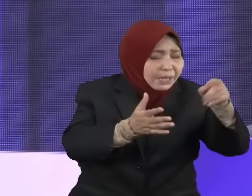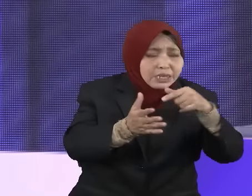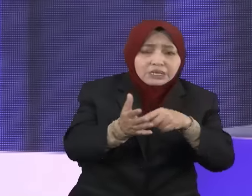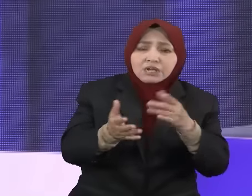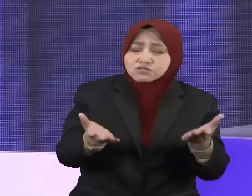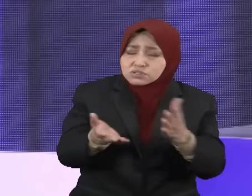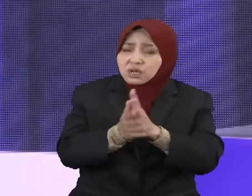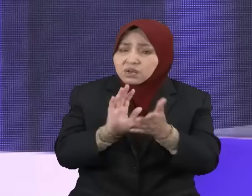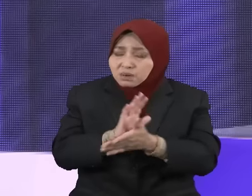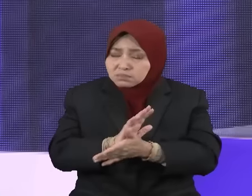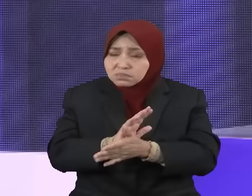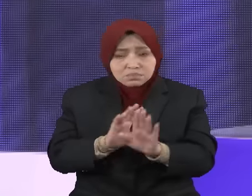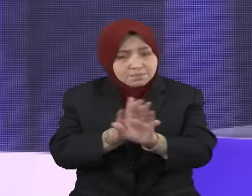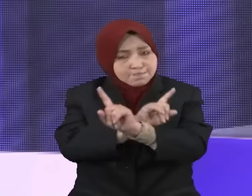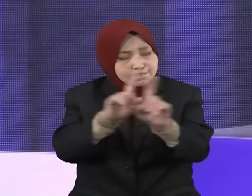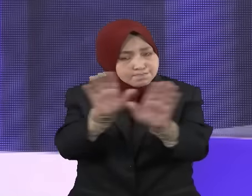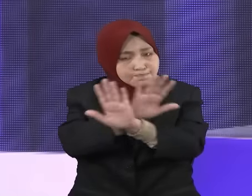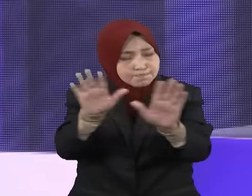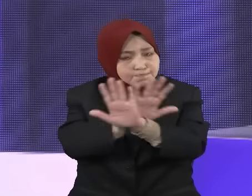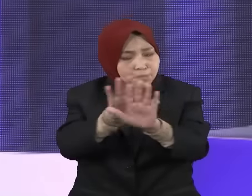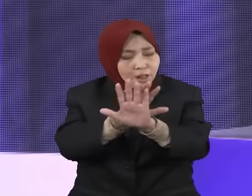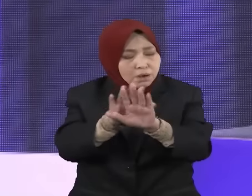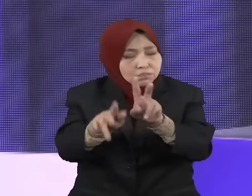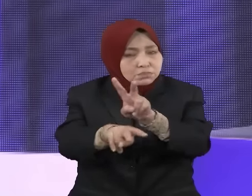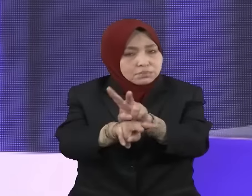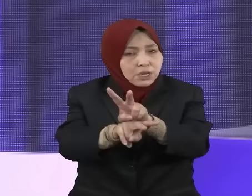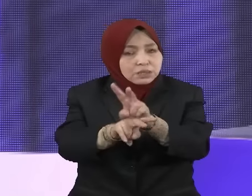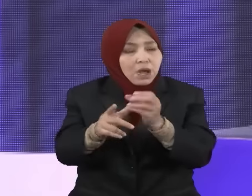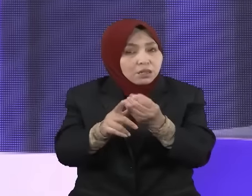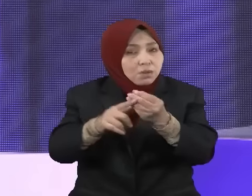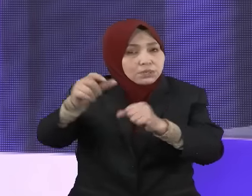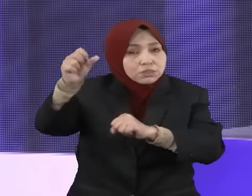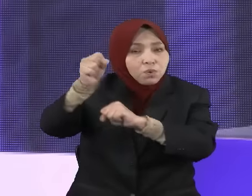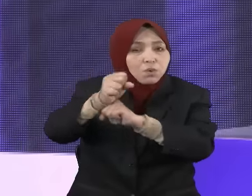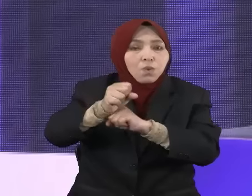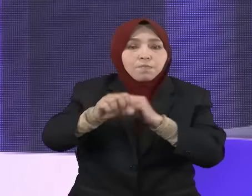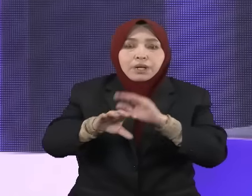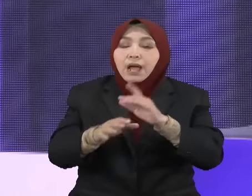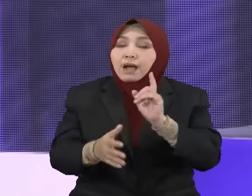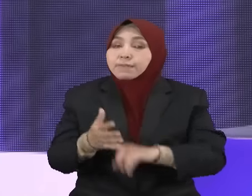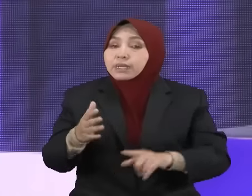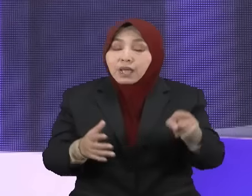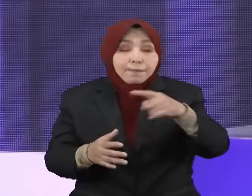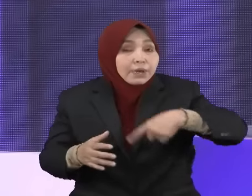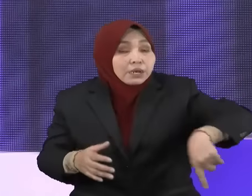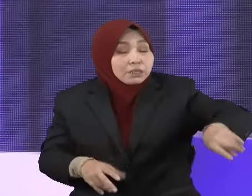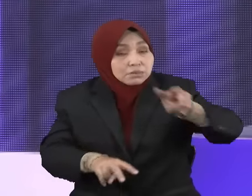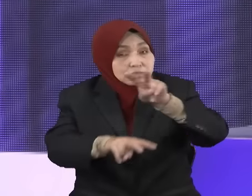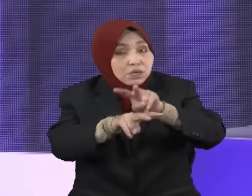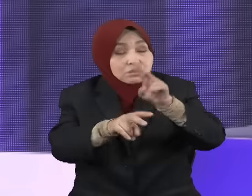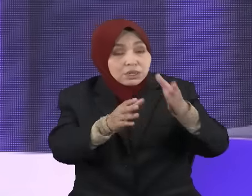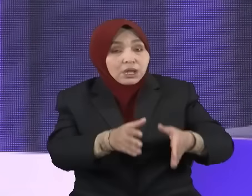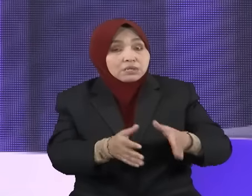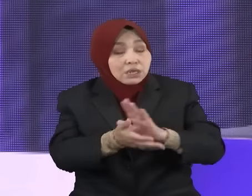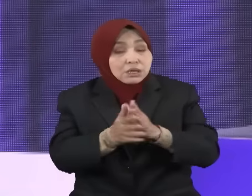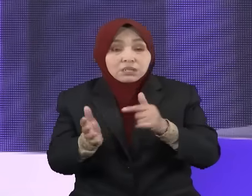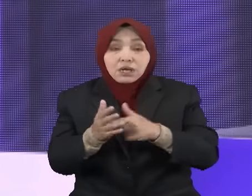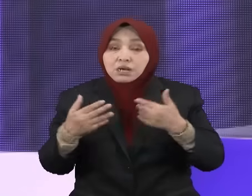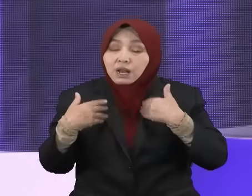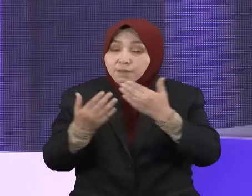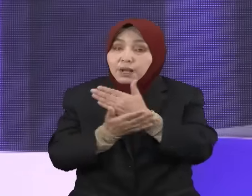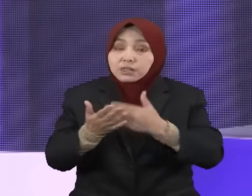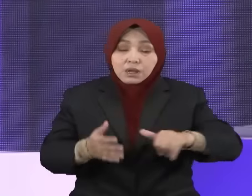tashhad ma'hum, jangan kamu bersaksi ataupun menyokong kepada apa yang mereka saksikan. Jadi ini adalah bahagian